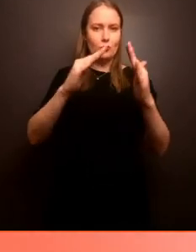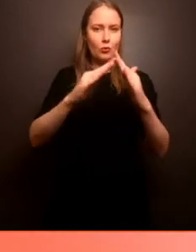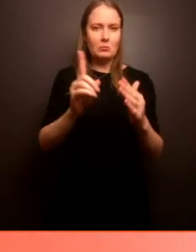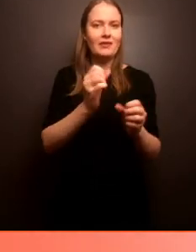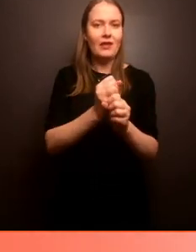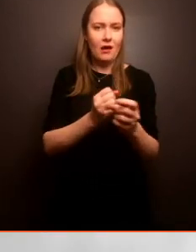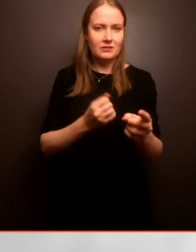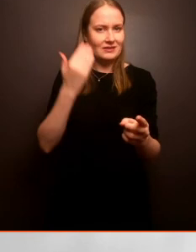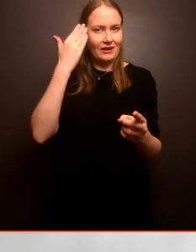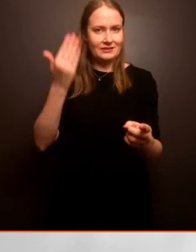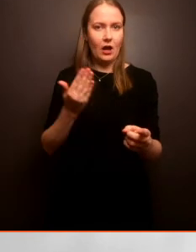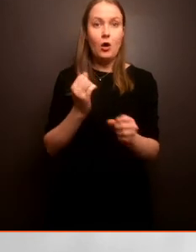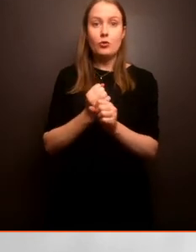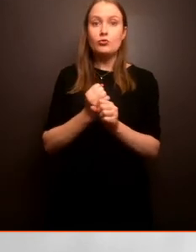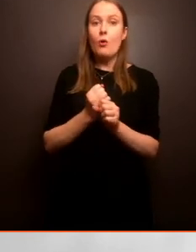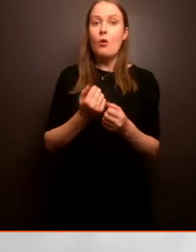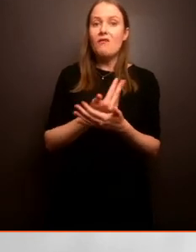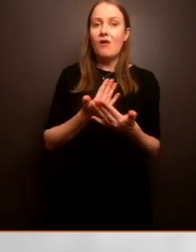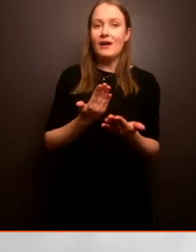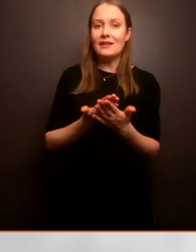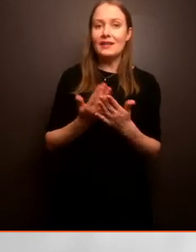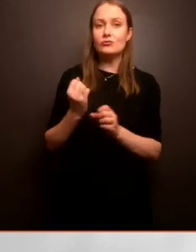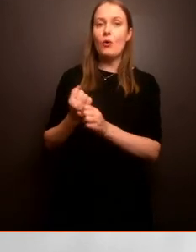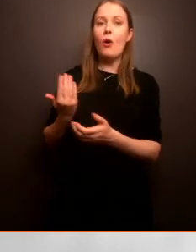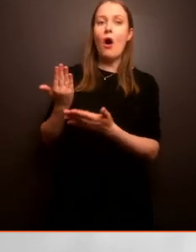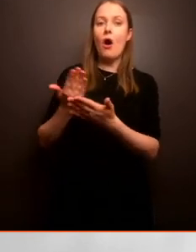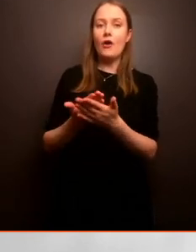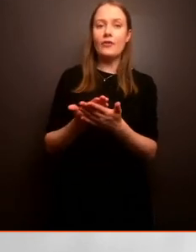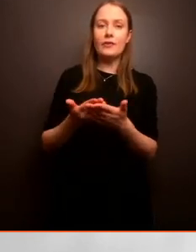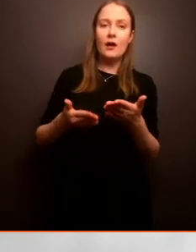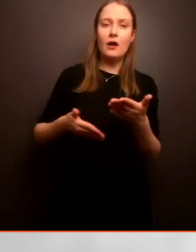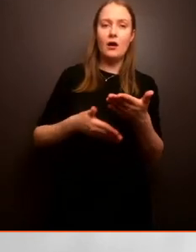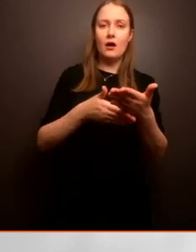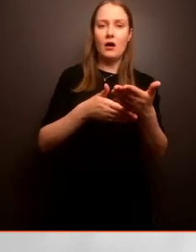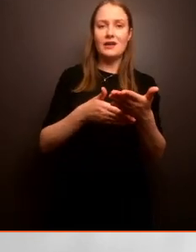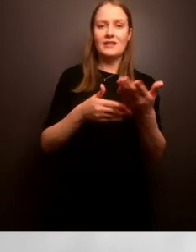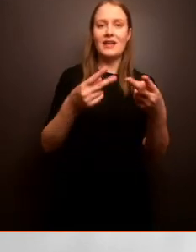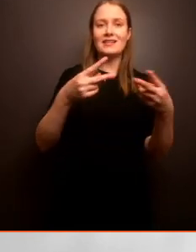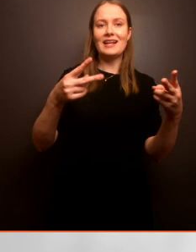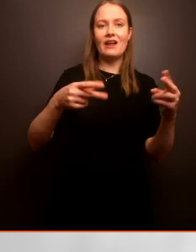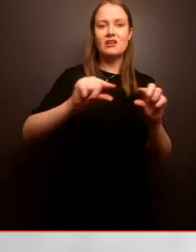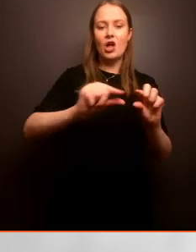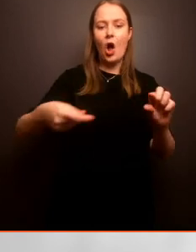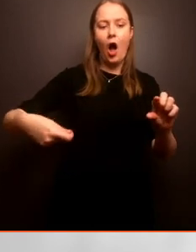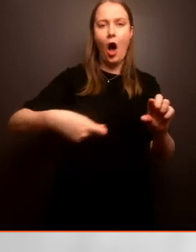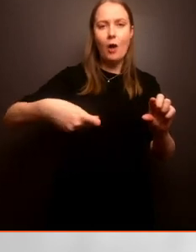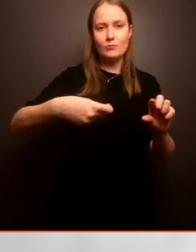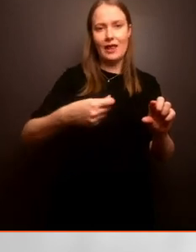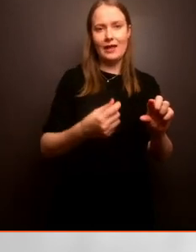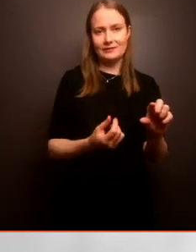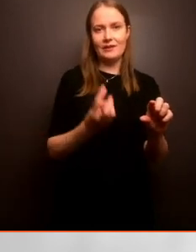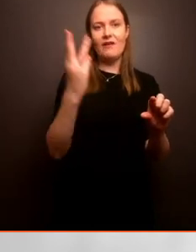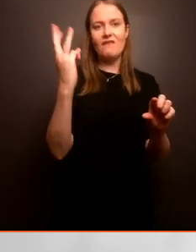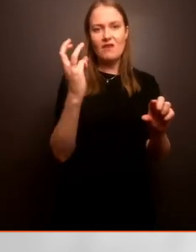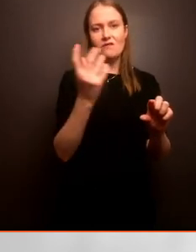puudutavad töövahendeid, minu puhul näiteks tööandja aitas teha täieliku kaabelduse maija, sest wifi lihtsalt ei töötanud. Ehk siis kõik see,